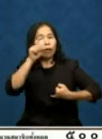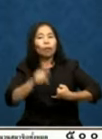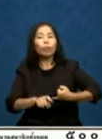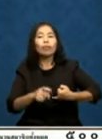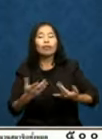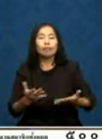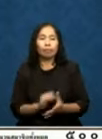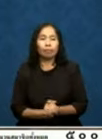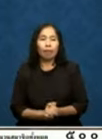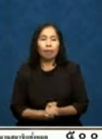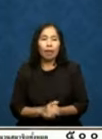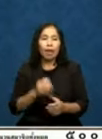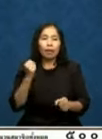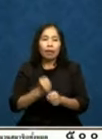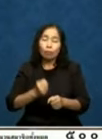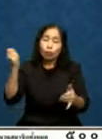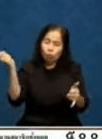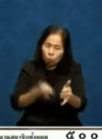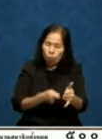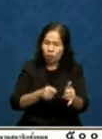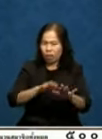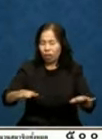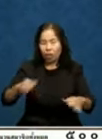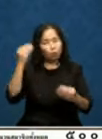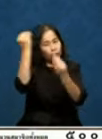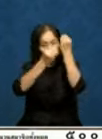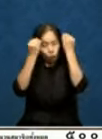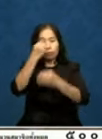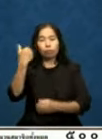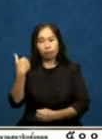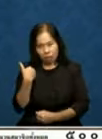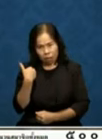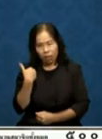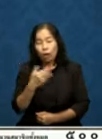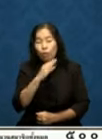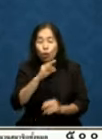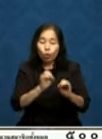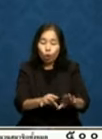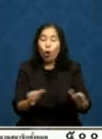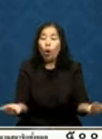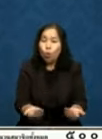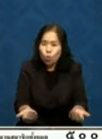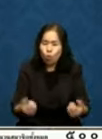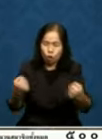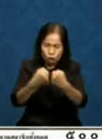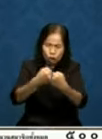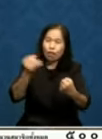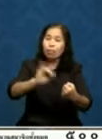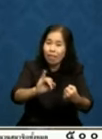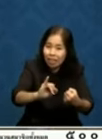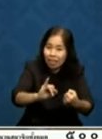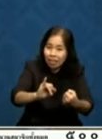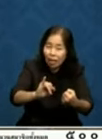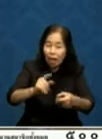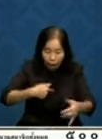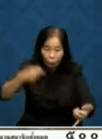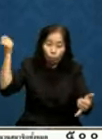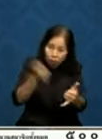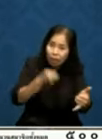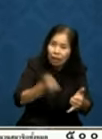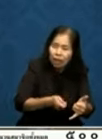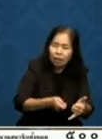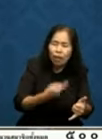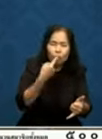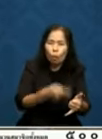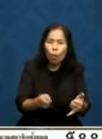ราะฉะนั้นเนี่ยการลงโทษด้วยการตีจะทำให้เด็กสับสนนะคะท่านยืนยันเรื่องนี้เวลาเราสอนลูกว่าการทำร้ายกันไม่ดีนะคะแล้วเรากลับตีลูกเนี่ยเราจะบ